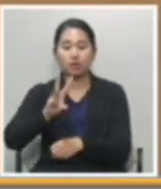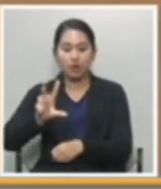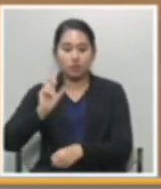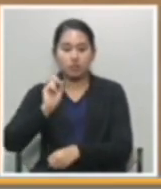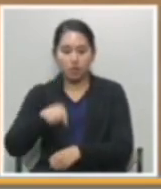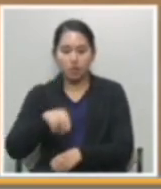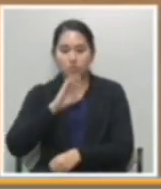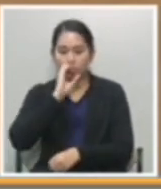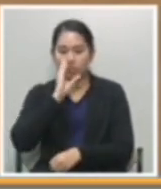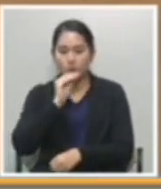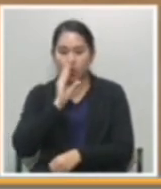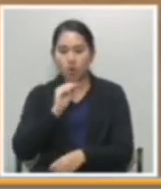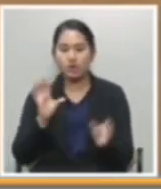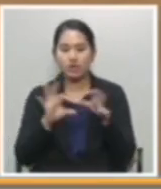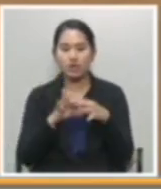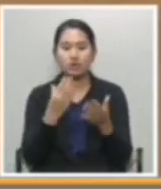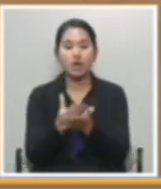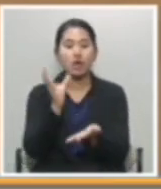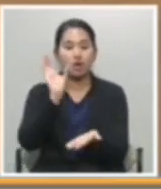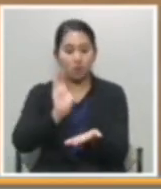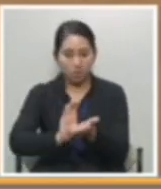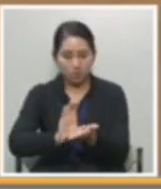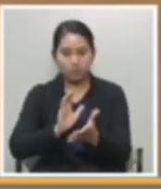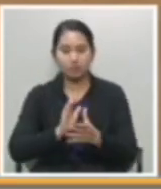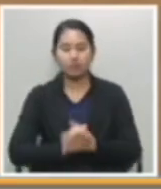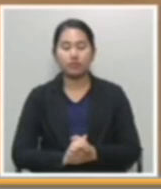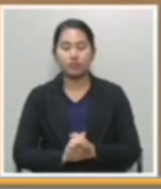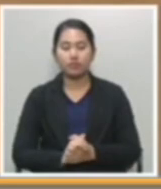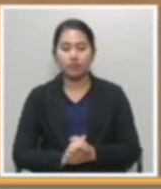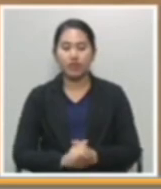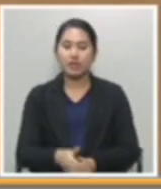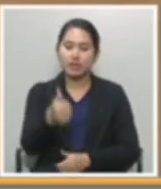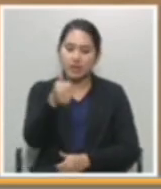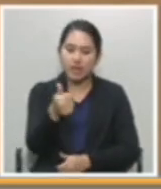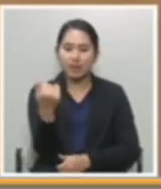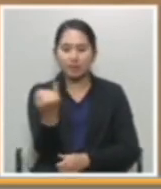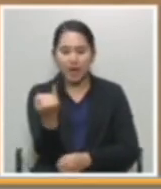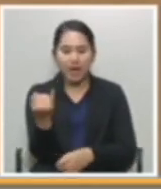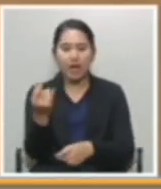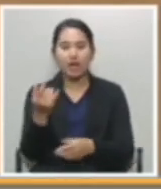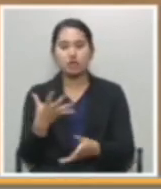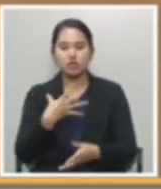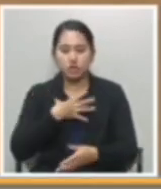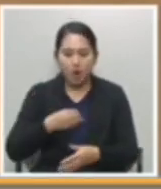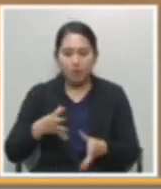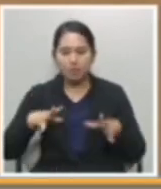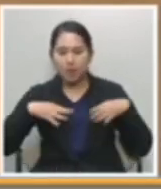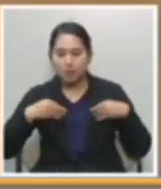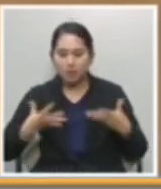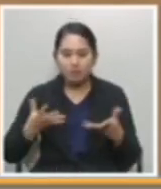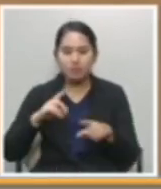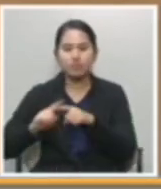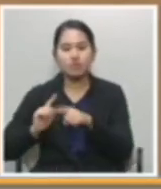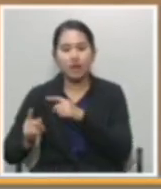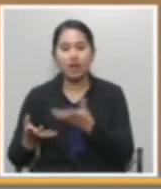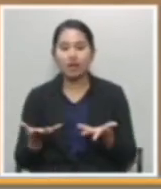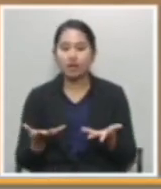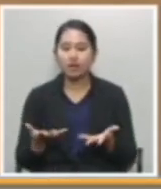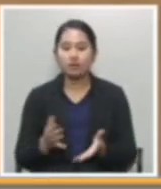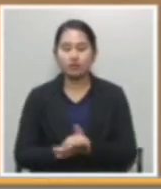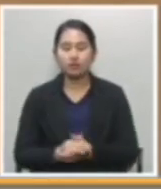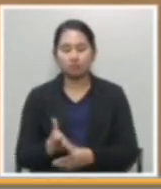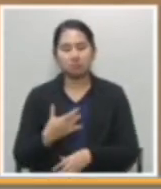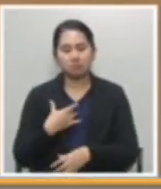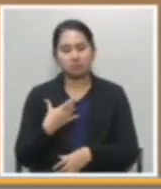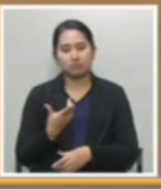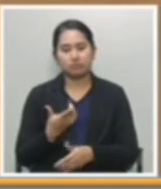งเนื้อหาของงบประมาณแผ่นดินว่าดีไม่ดียังไงชอบไม่ชอบยังไงเหมาะสมไม่เหมาะสมยังไงน่าจะเป็นอย่างนี้น